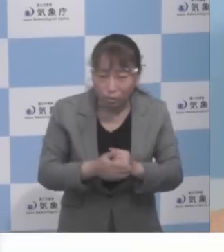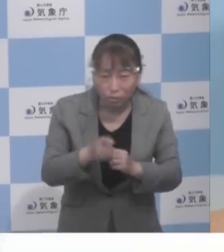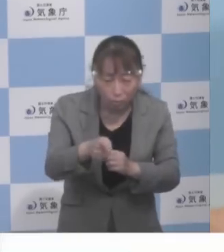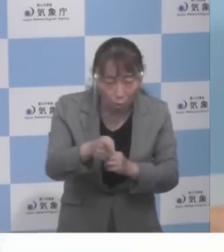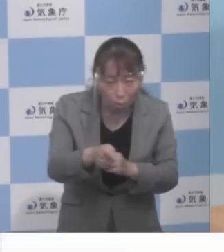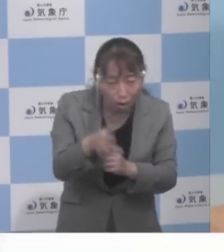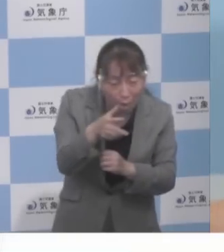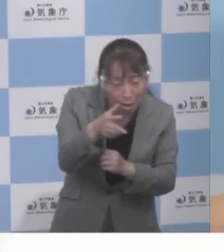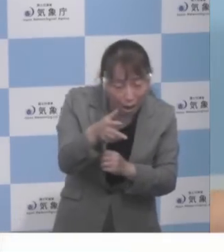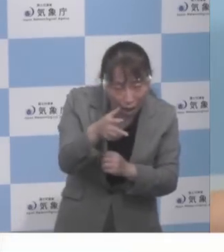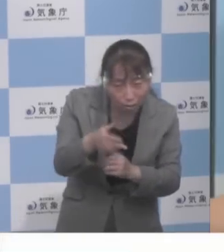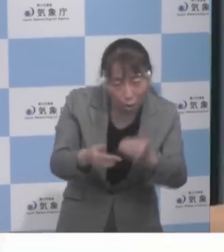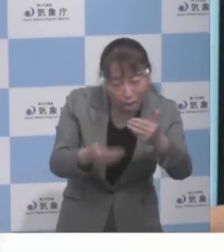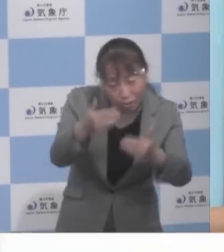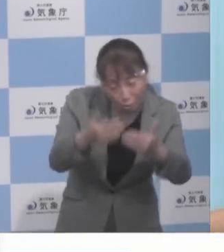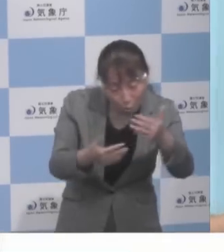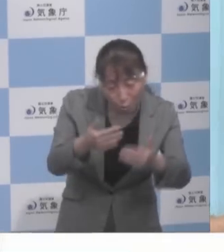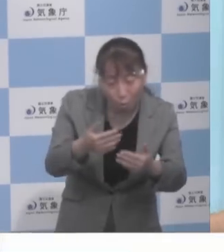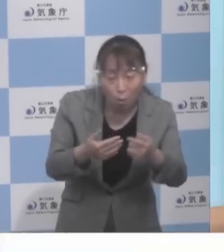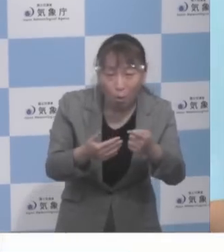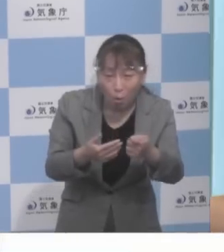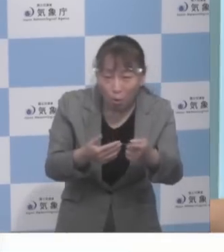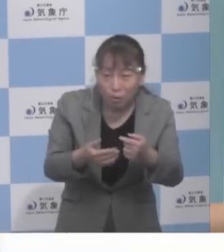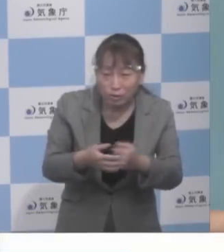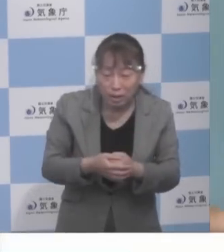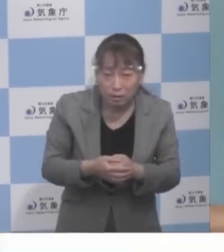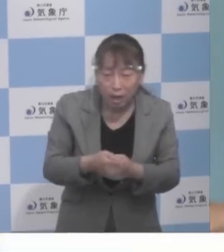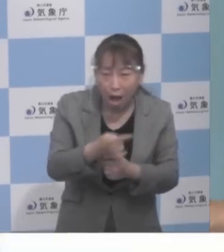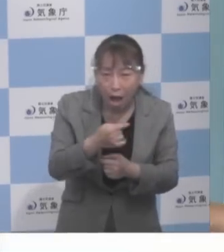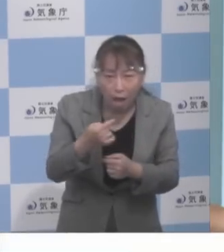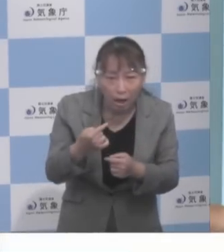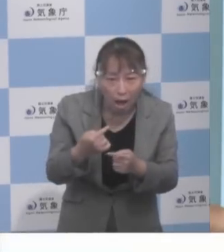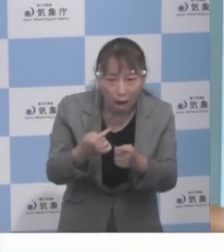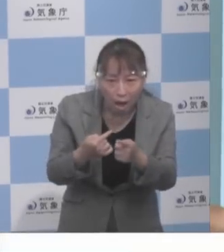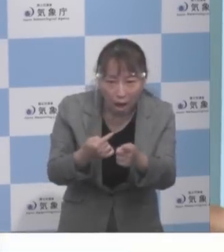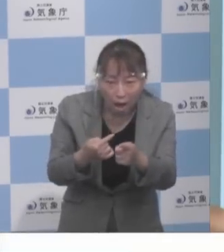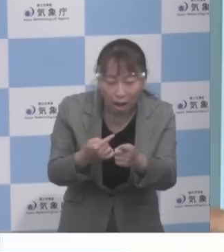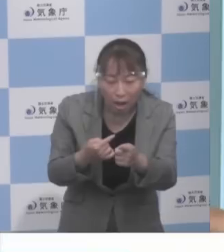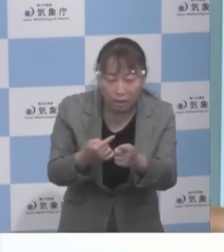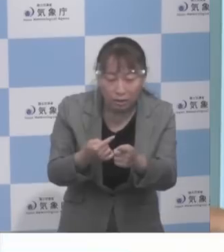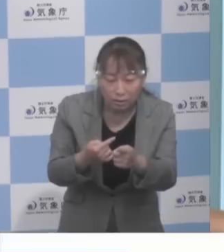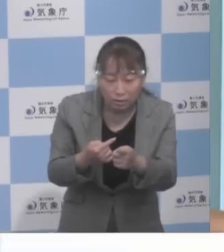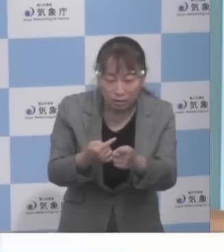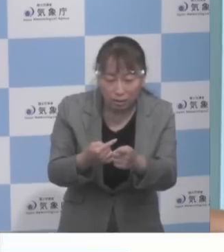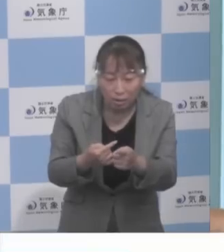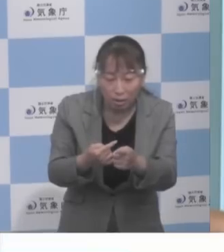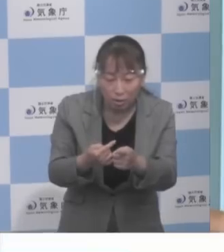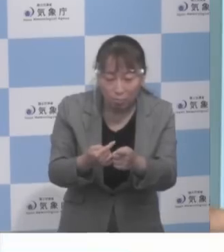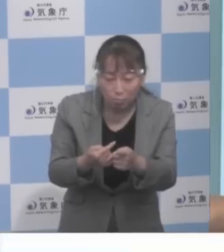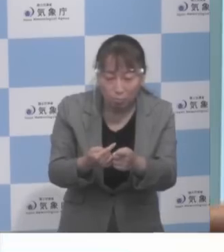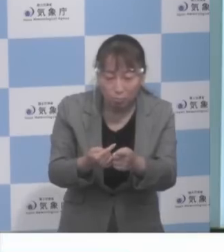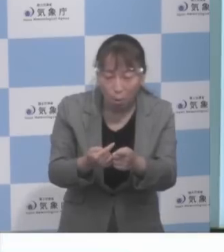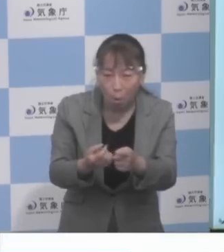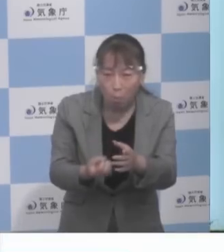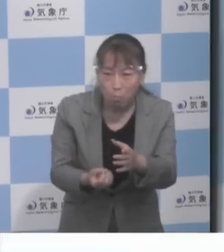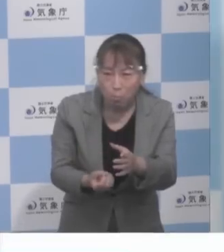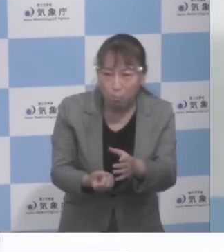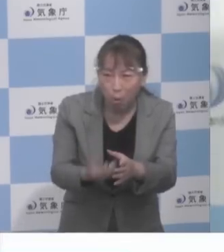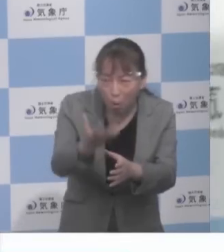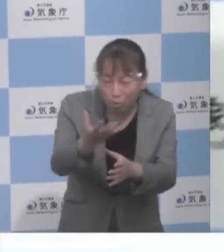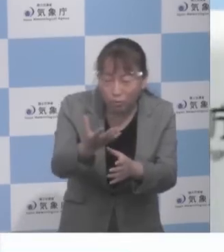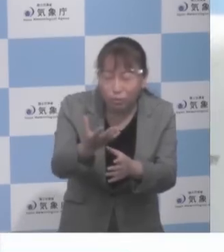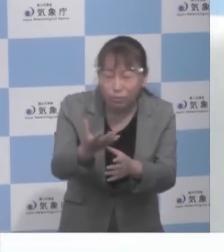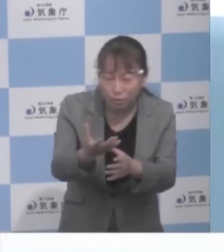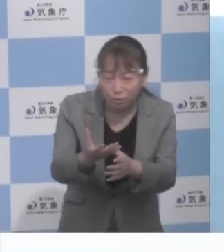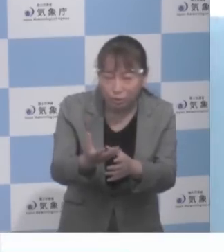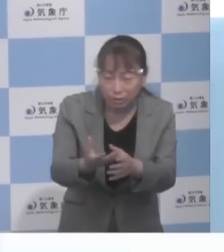ですと、このように赤い噴石と思われるものが、ここまで飛散しているということ